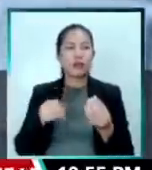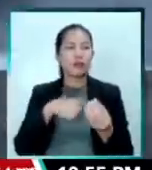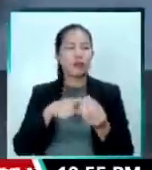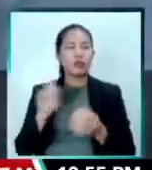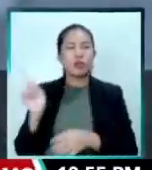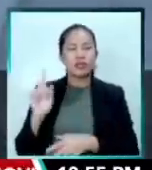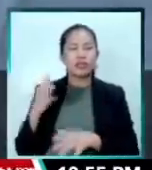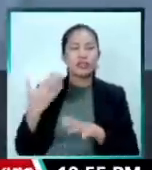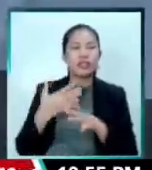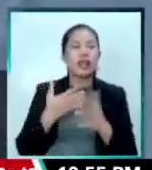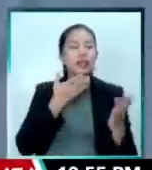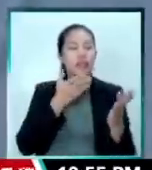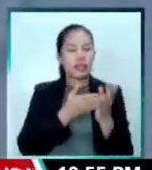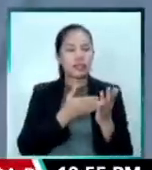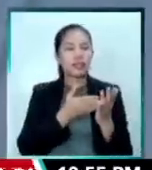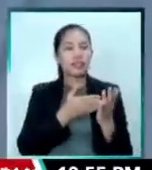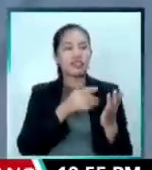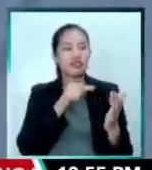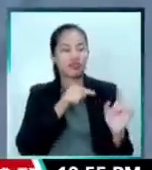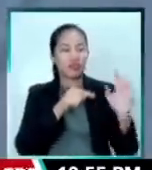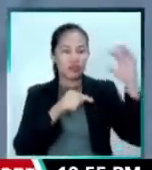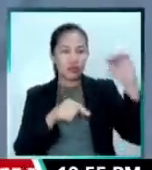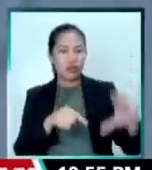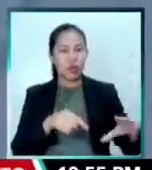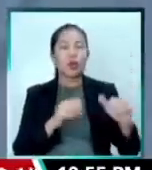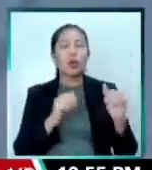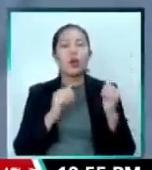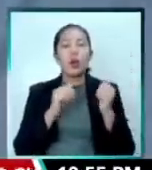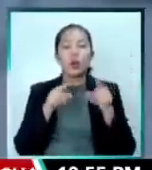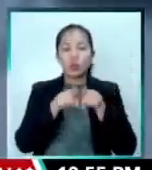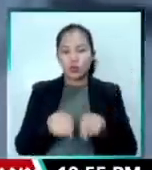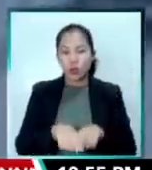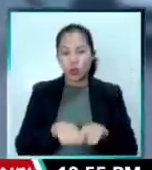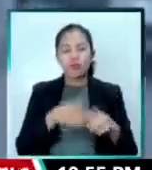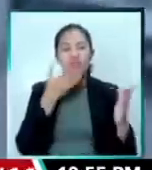sa menor de edad at kanyang mga magulang. Chino Gaston, GMA News.